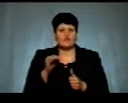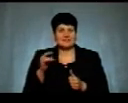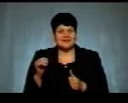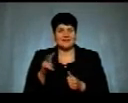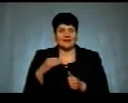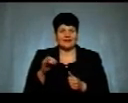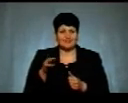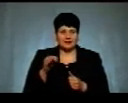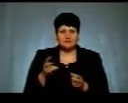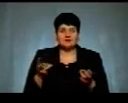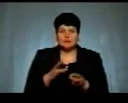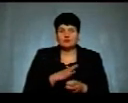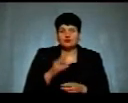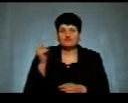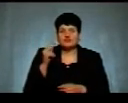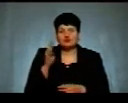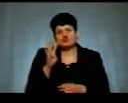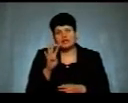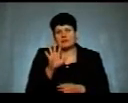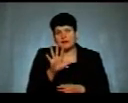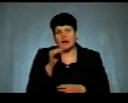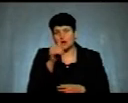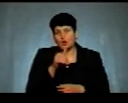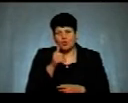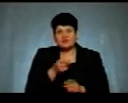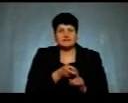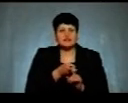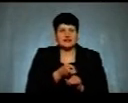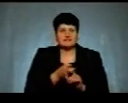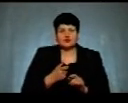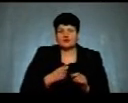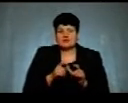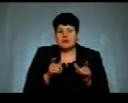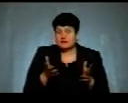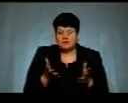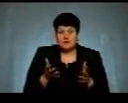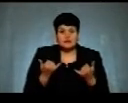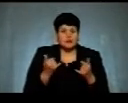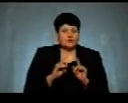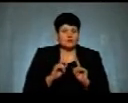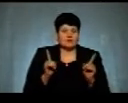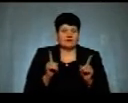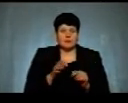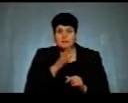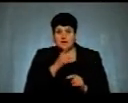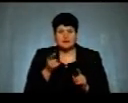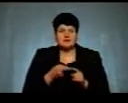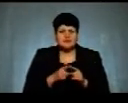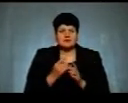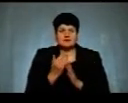було вчитися 4-5 років, в залежності від військового закладу. Зараз в особливий період дещо ця